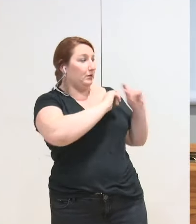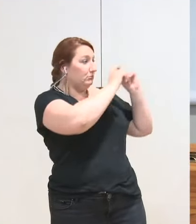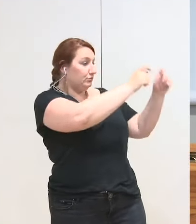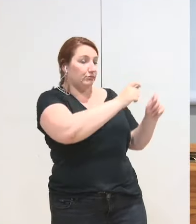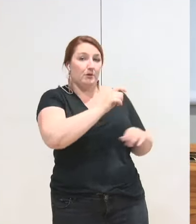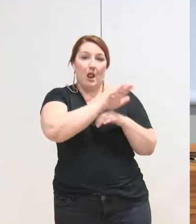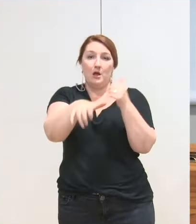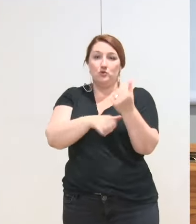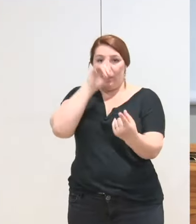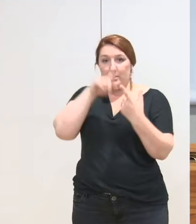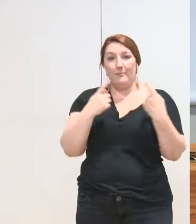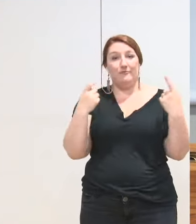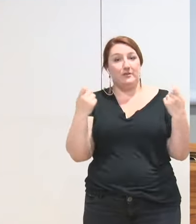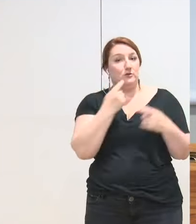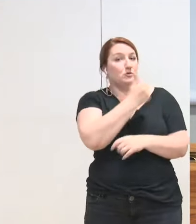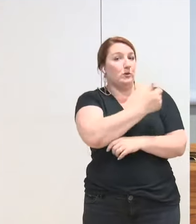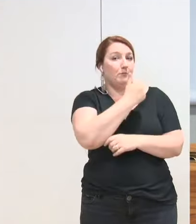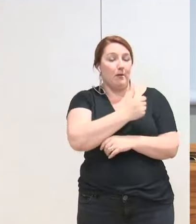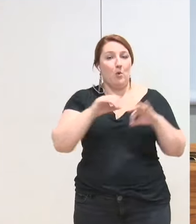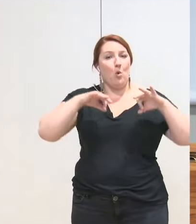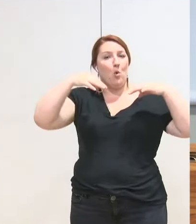nous présenter les grands enjeux du compte